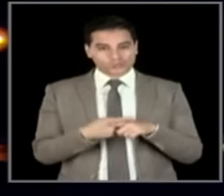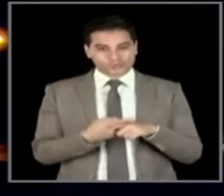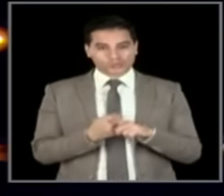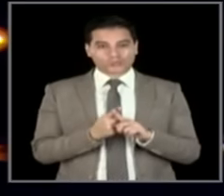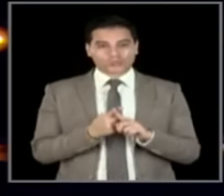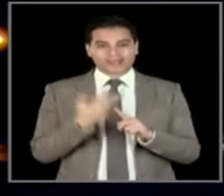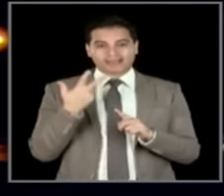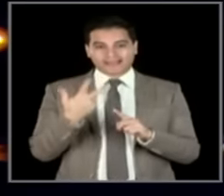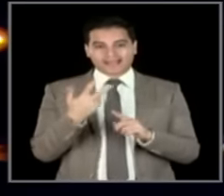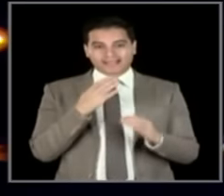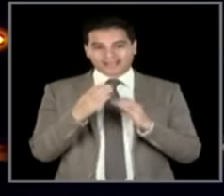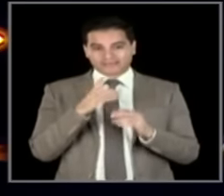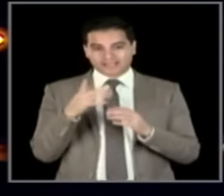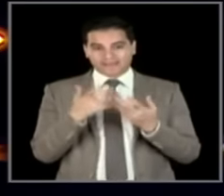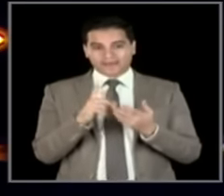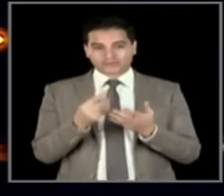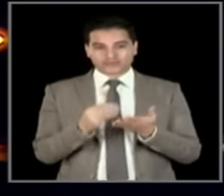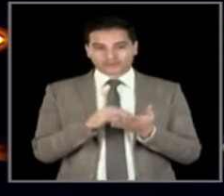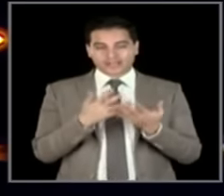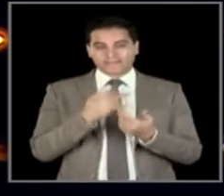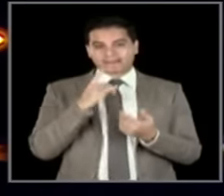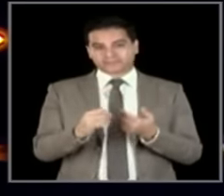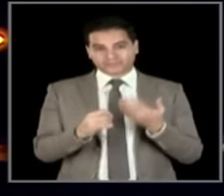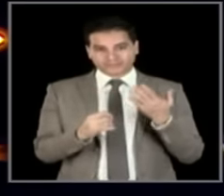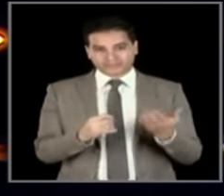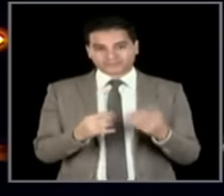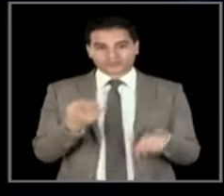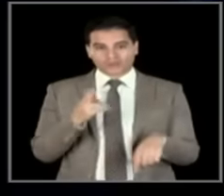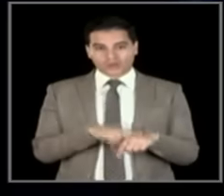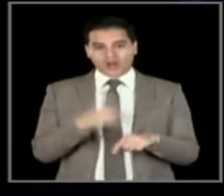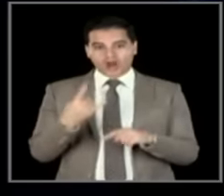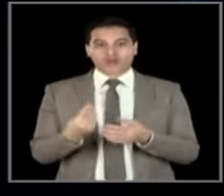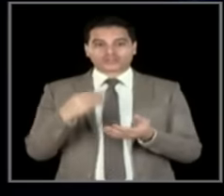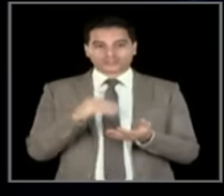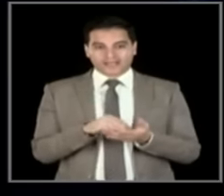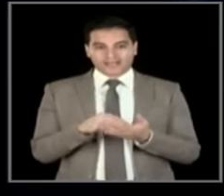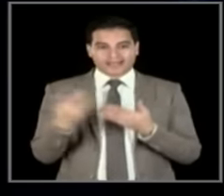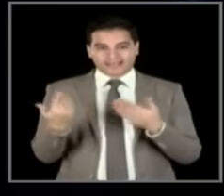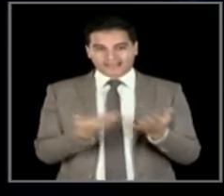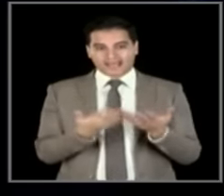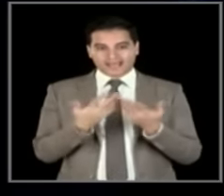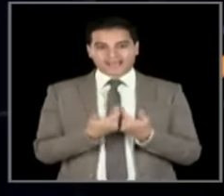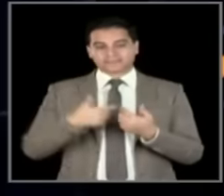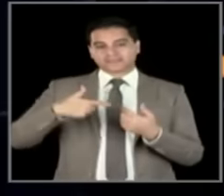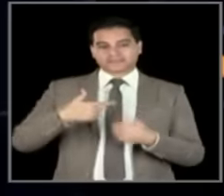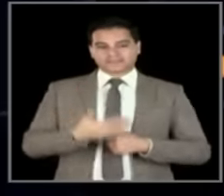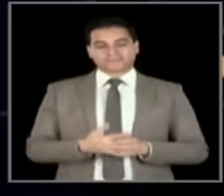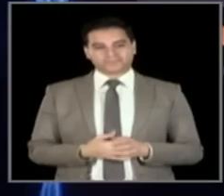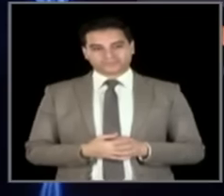35 وثلاث إجابات صح ب 15 نقطة، بقيتوا 50 و10 نقطة هدية من إبراهيم، بقيتوا